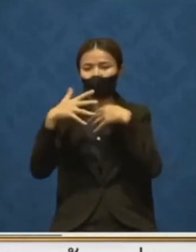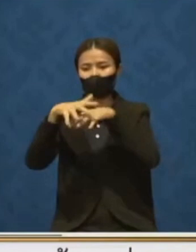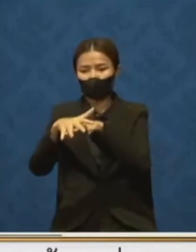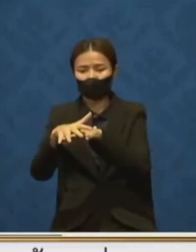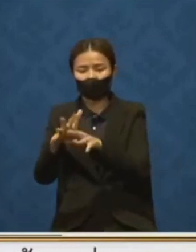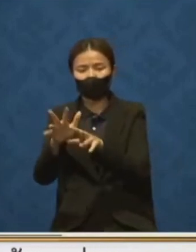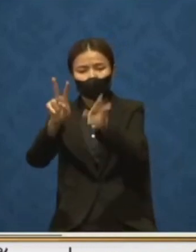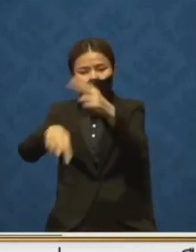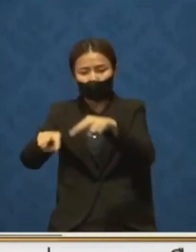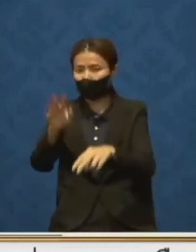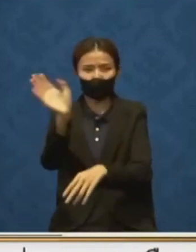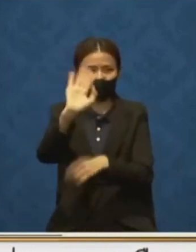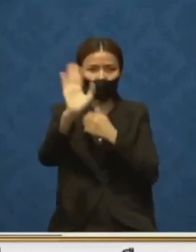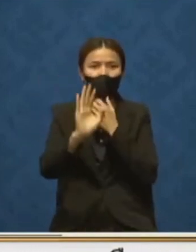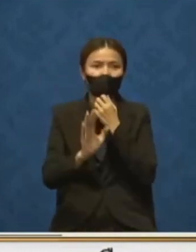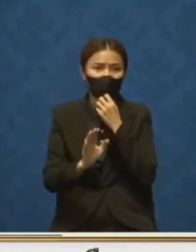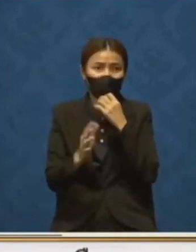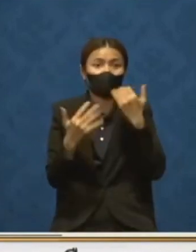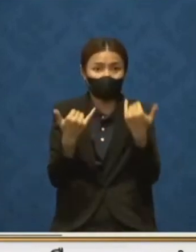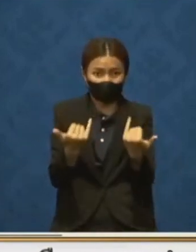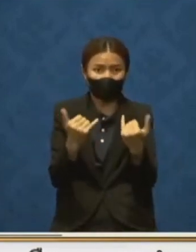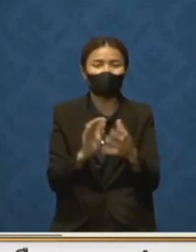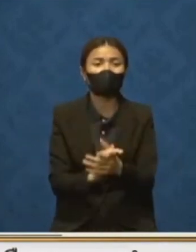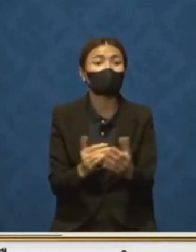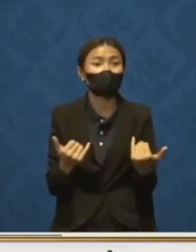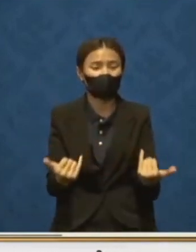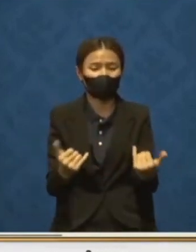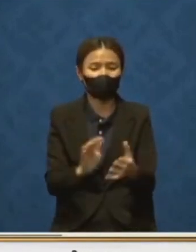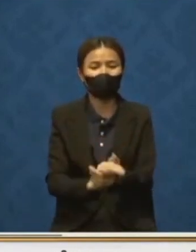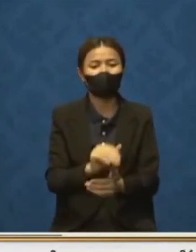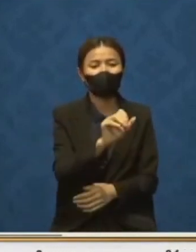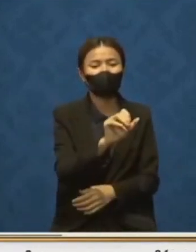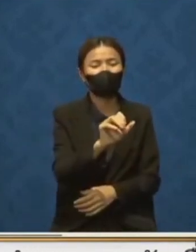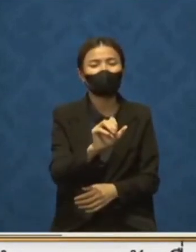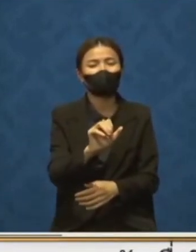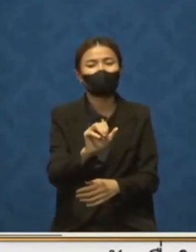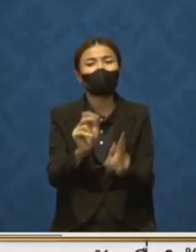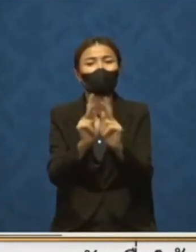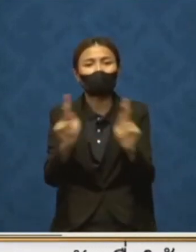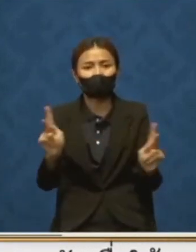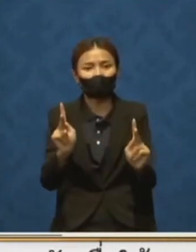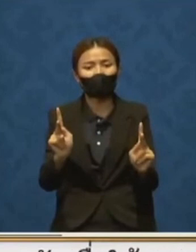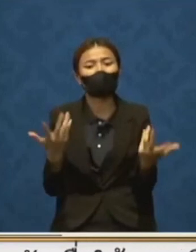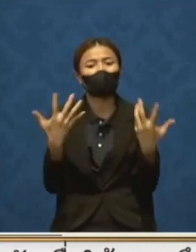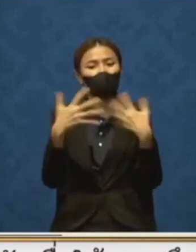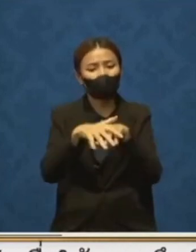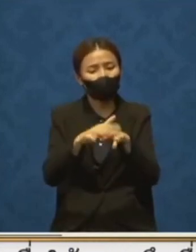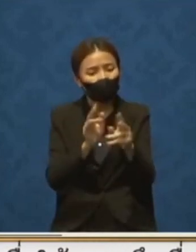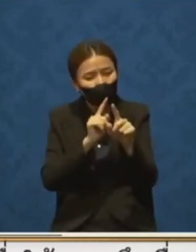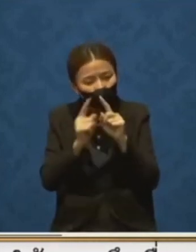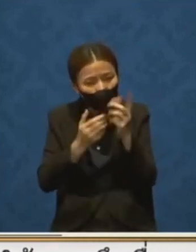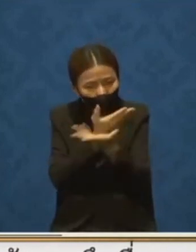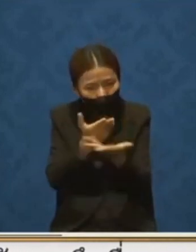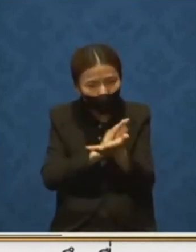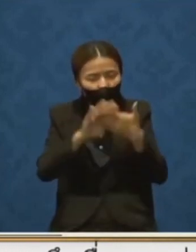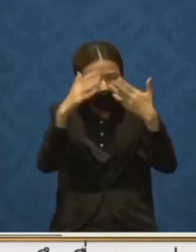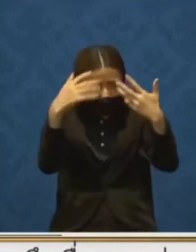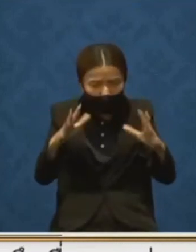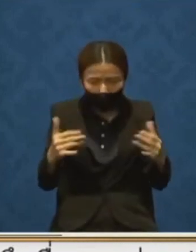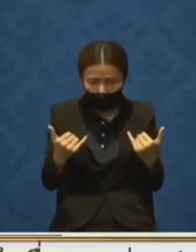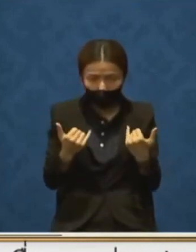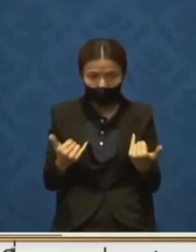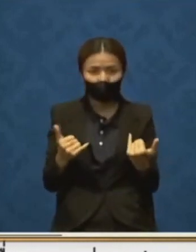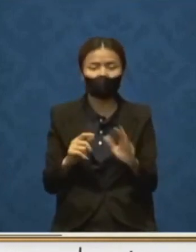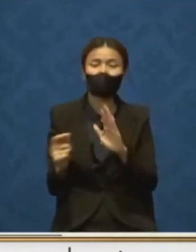ก็กลับมาใช้ของสภาผู้แทนราษฎรนะครับโดยใส่ไว้ชัดเจนว่าไม่ร